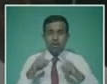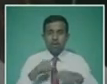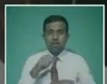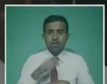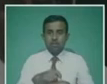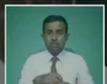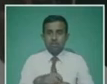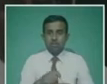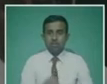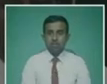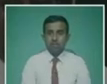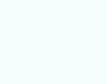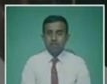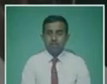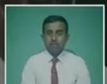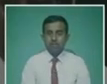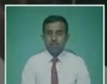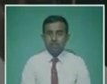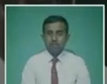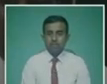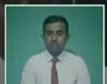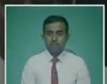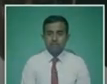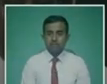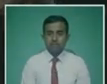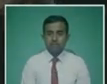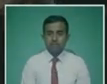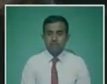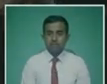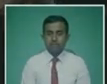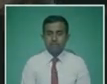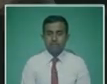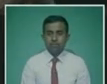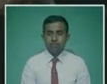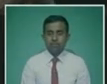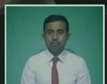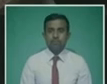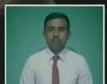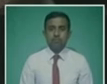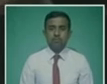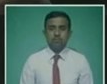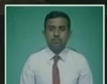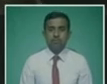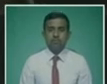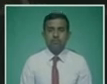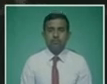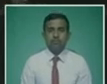අවස්ථාවක කන්නකල් ඉඳගන්න මන්ත්‍රීතුමාට කතා කරන්න ඉඩ දෙයිය. සත්තු ඉඳ කෝල් පැත්තක